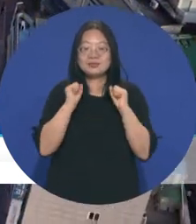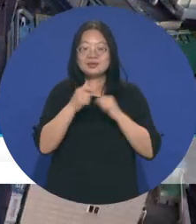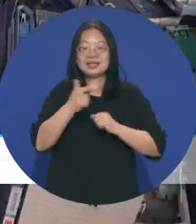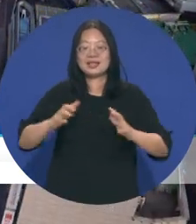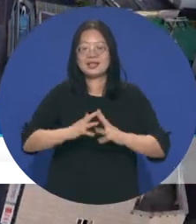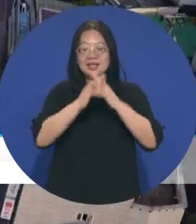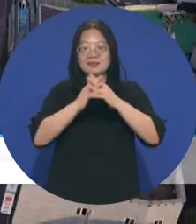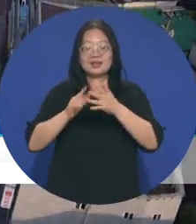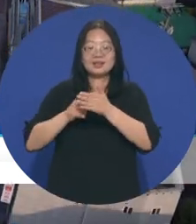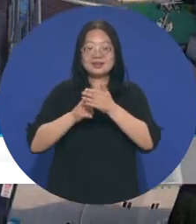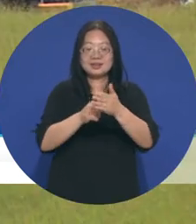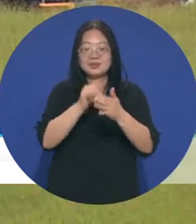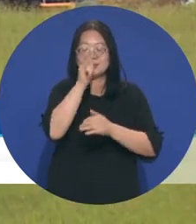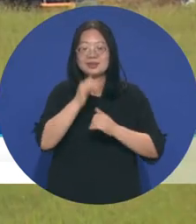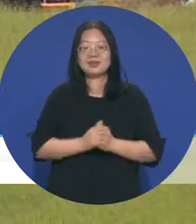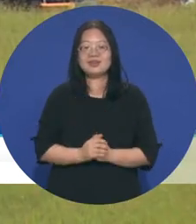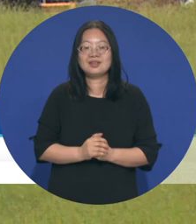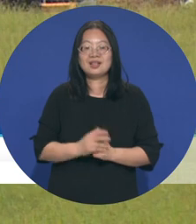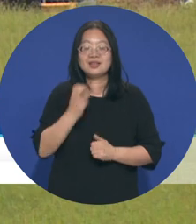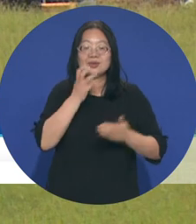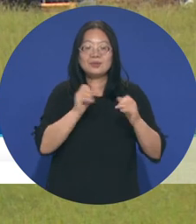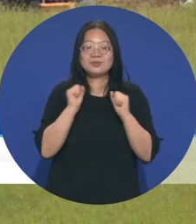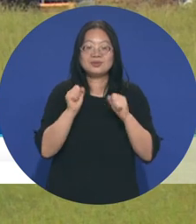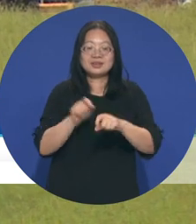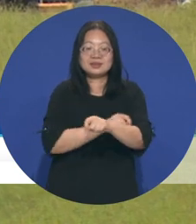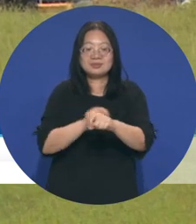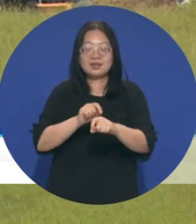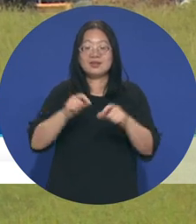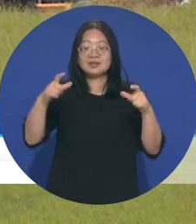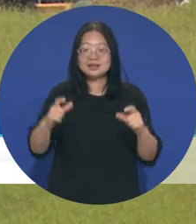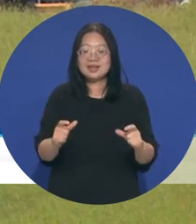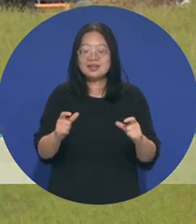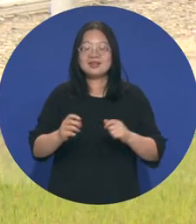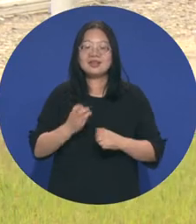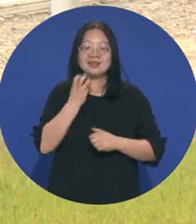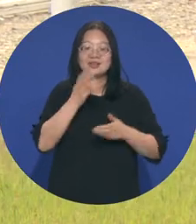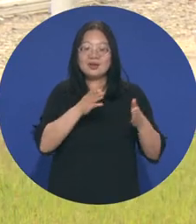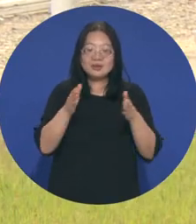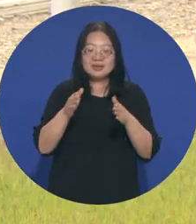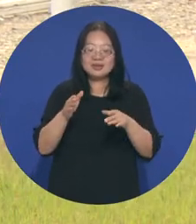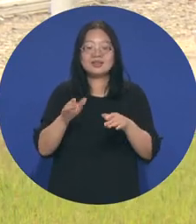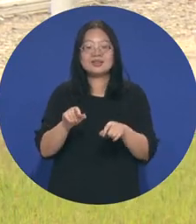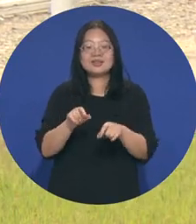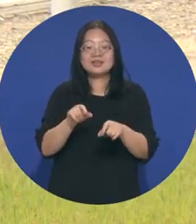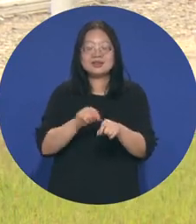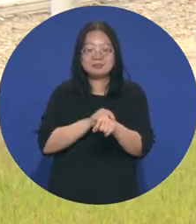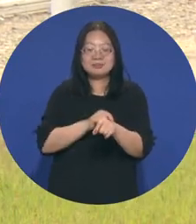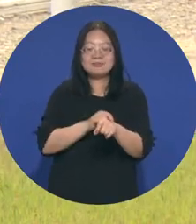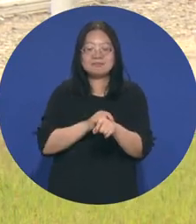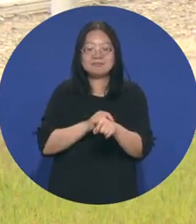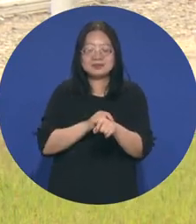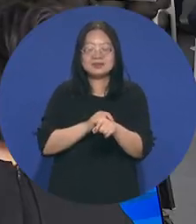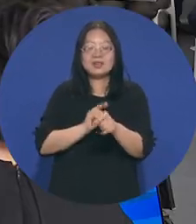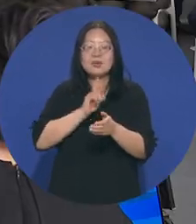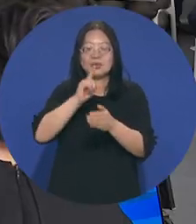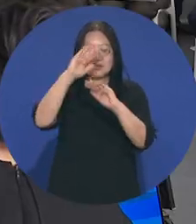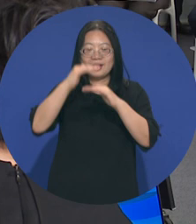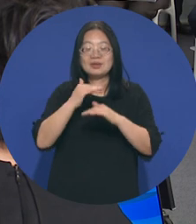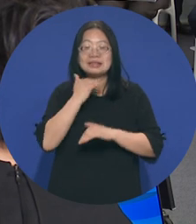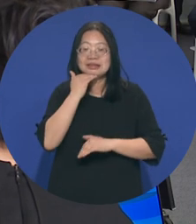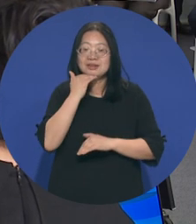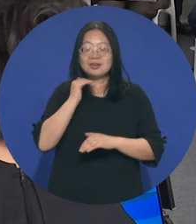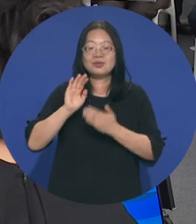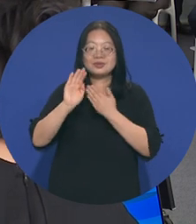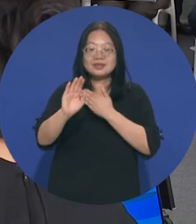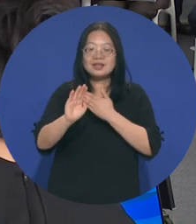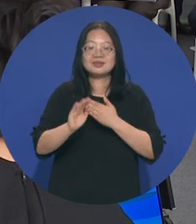추진에 주력합니다. 도는 경기 북부 특자도 관련 정부의 주민투표 의사를 8월까지 기다리고 그 후에는 도가 할 수